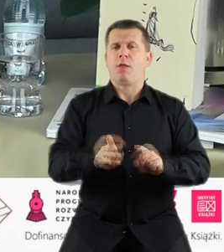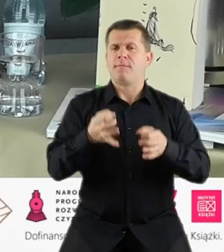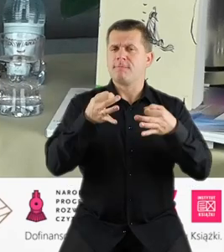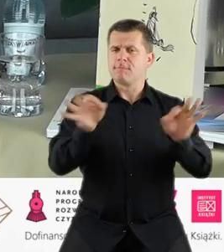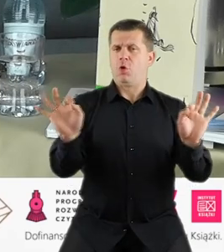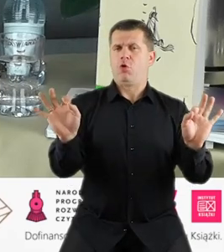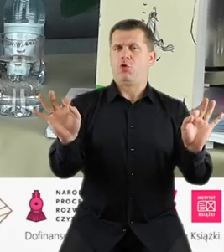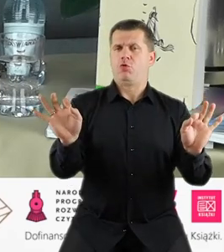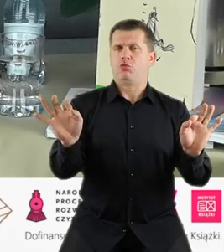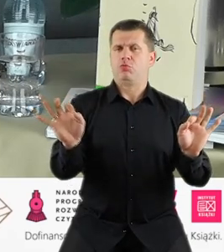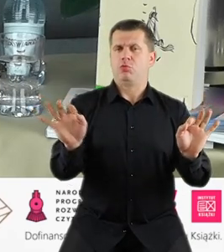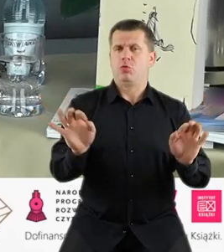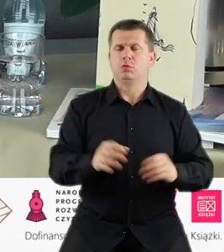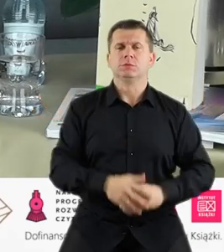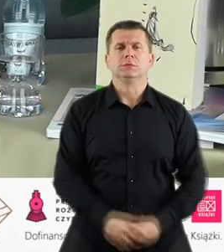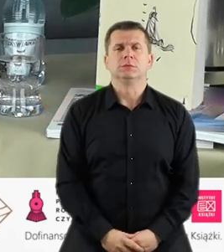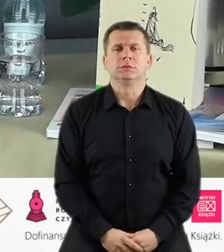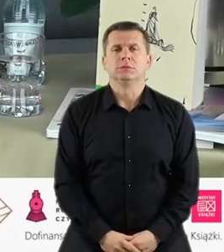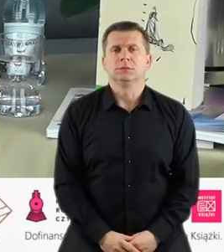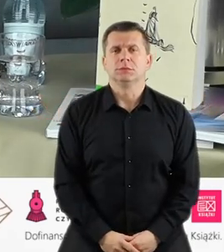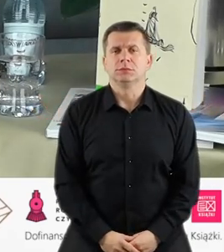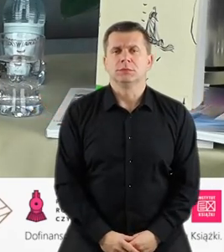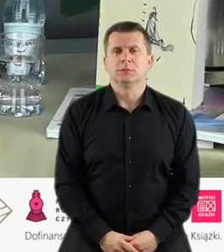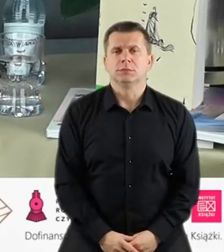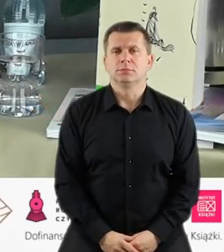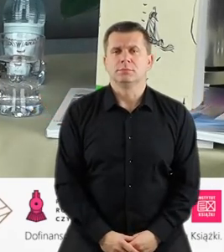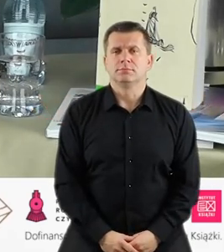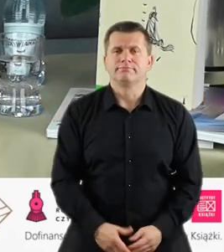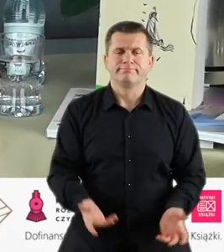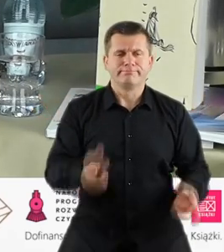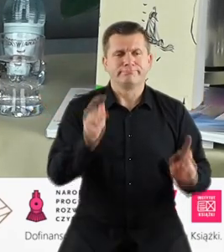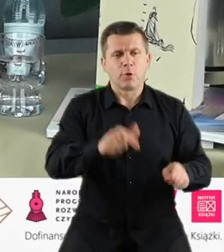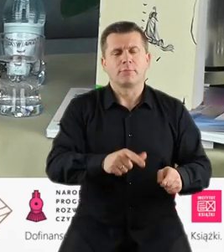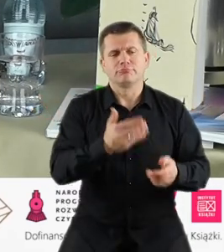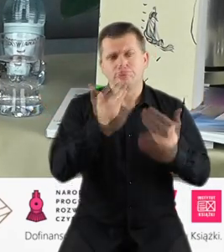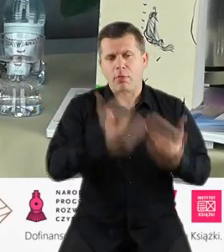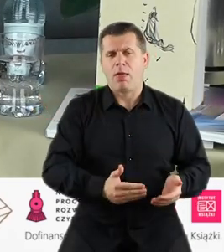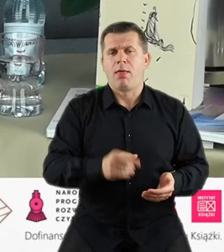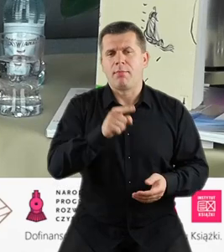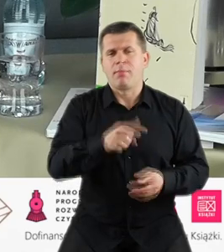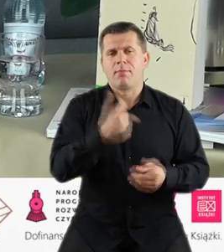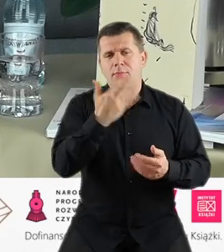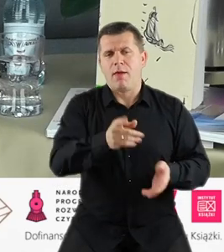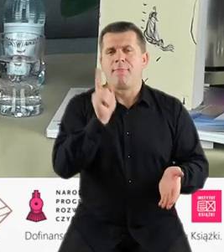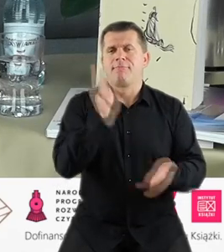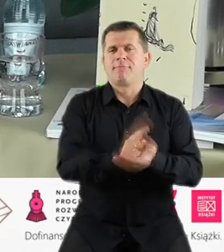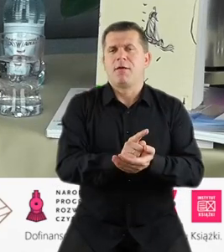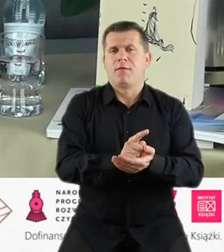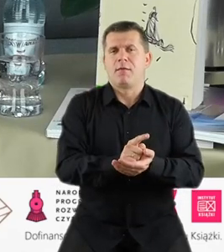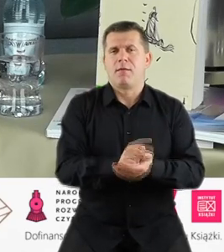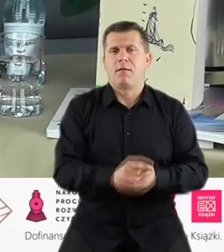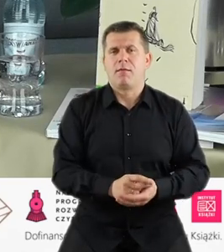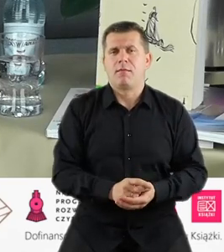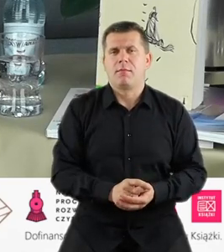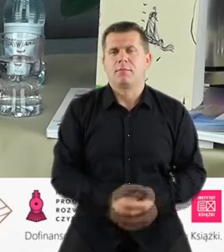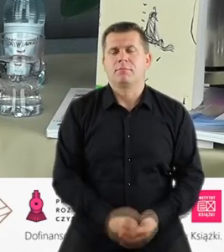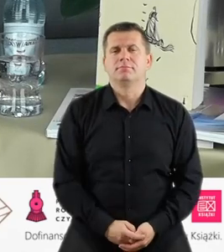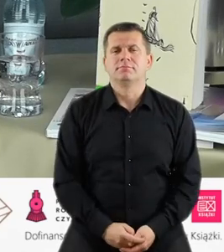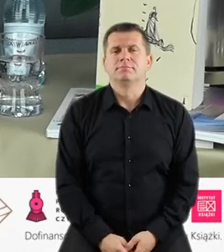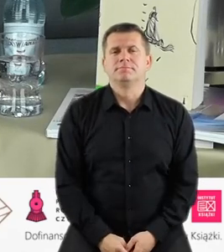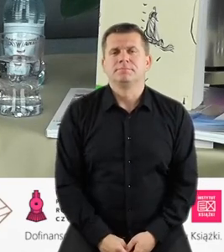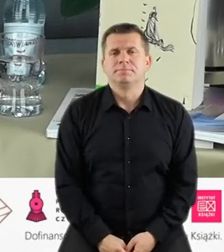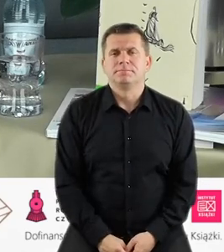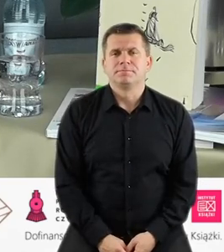nie tylko opresji i zła i pożądania, no ale też kartą przetargową w wygranym, przegranym